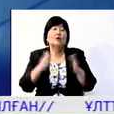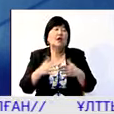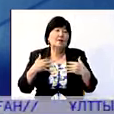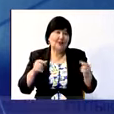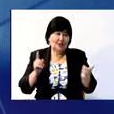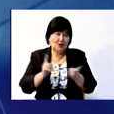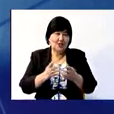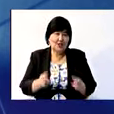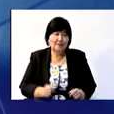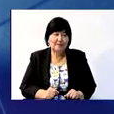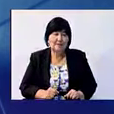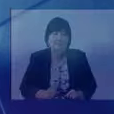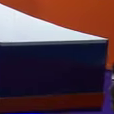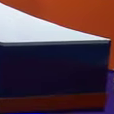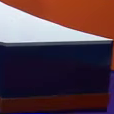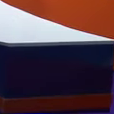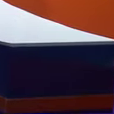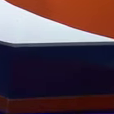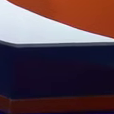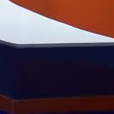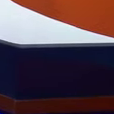Амандықта жүздескенше.